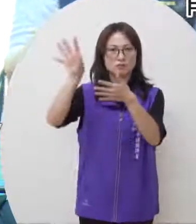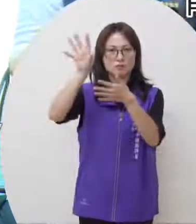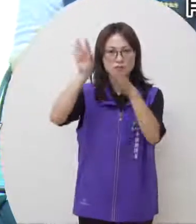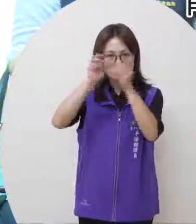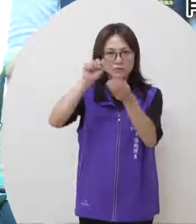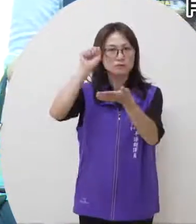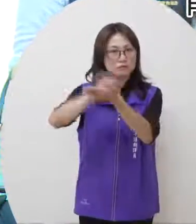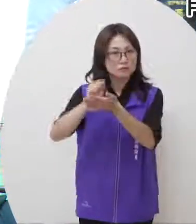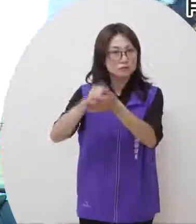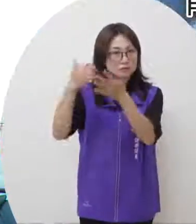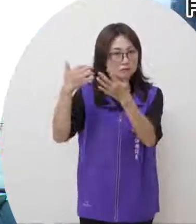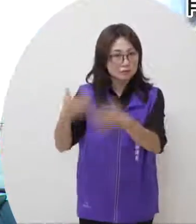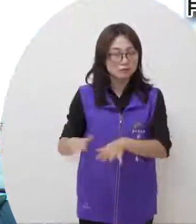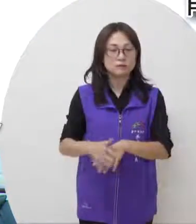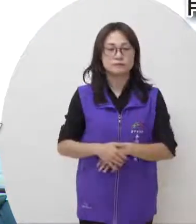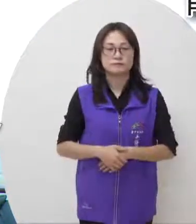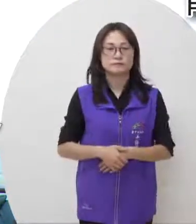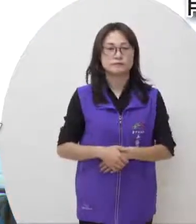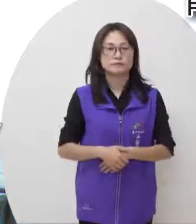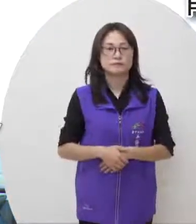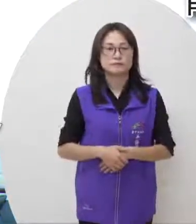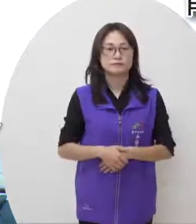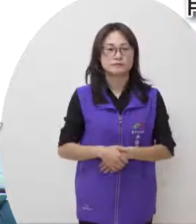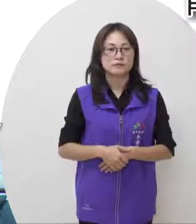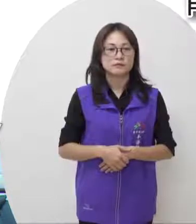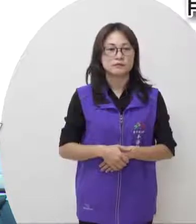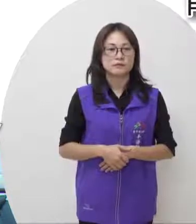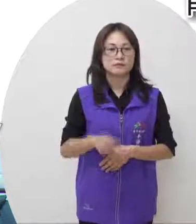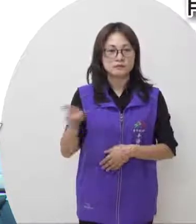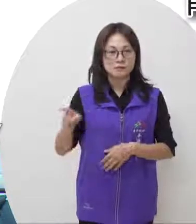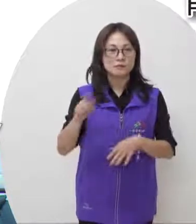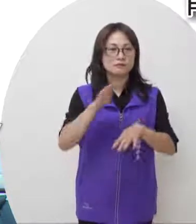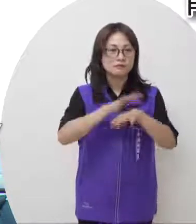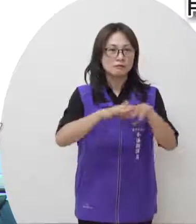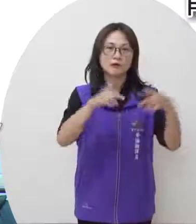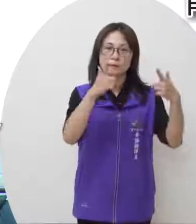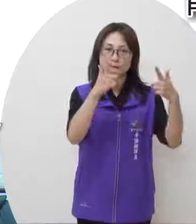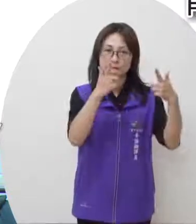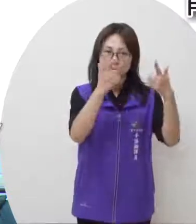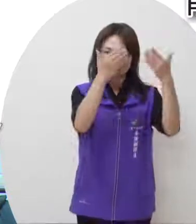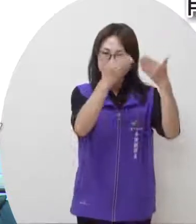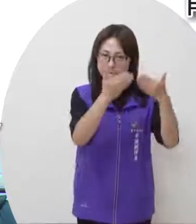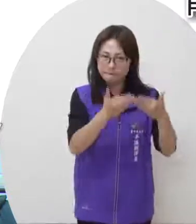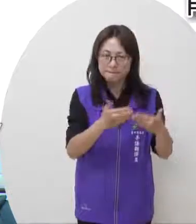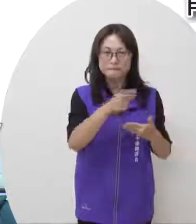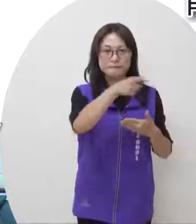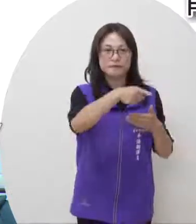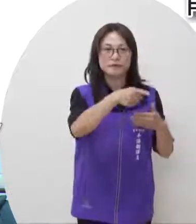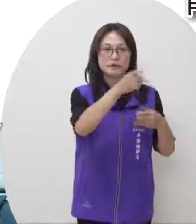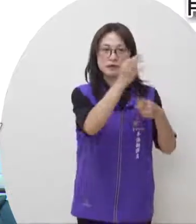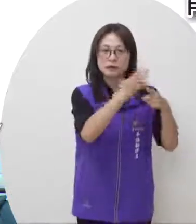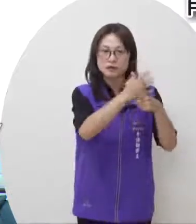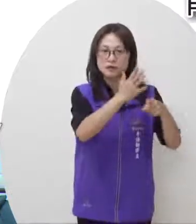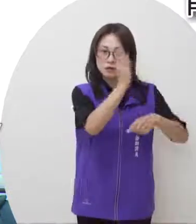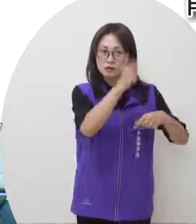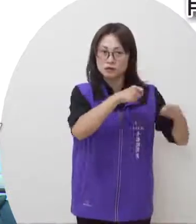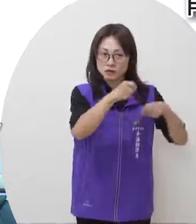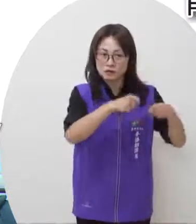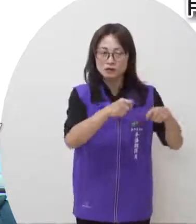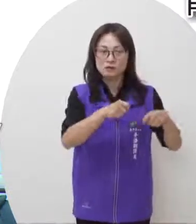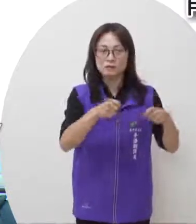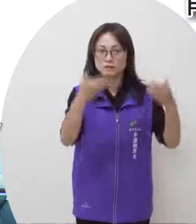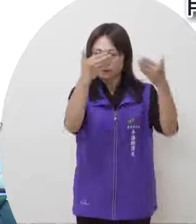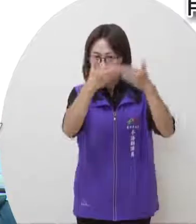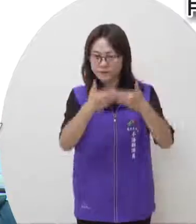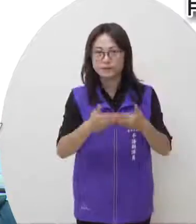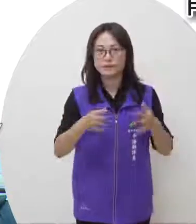费公车或是公车优惠的这些政策相关的车机去做勾机，所以这些长者们事实上他持他的敬老爱